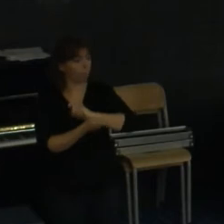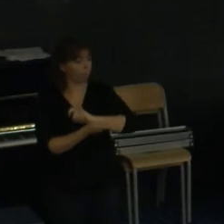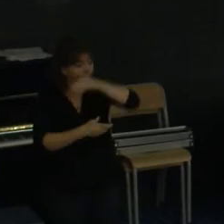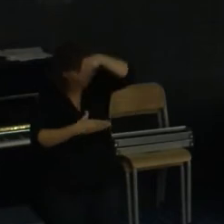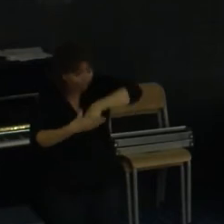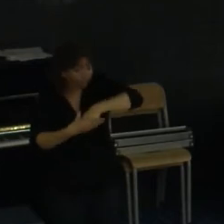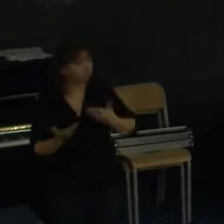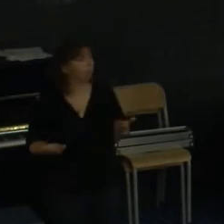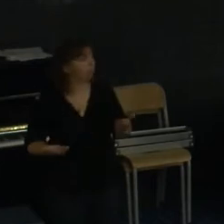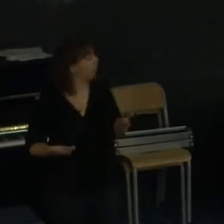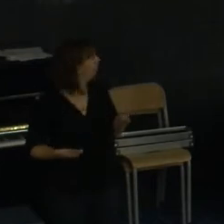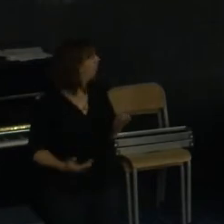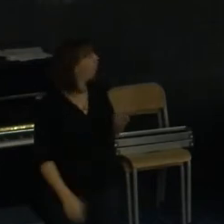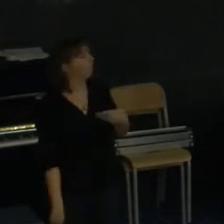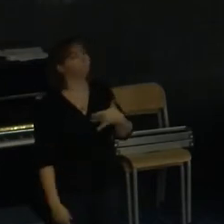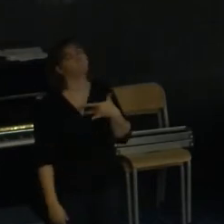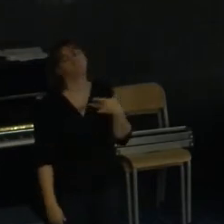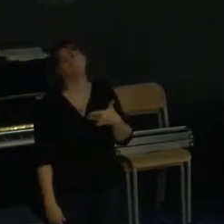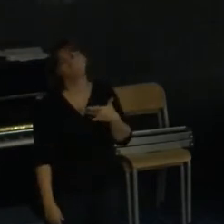et c'est vachement intéressant.